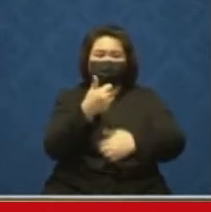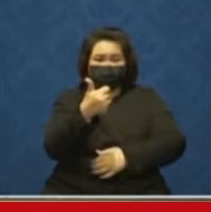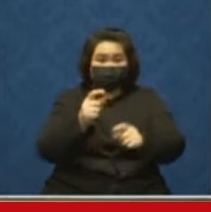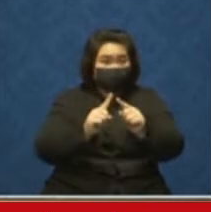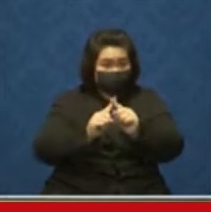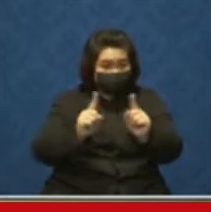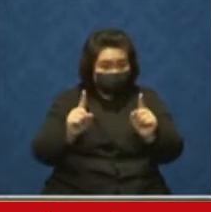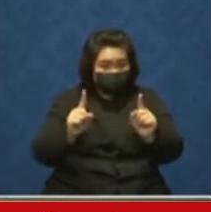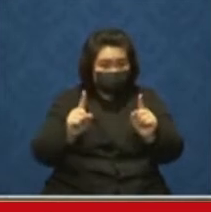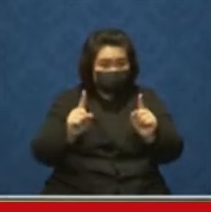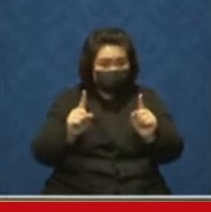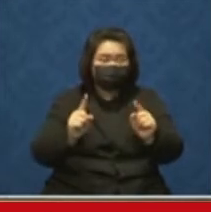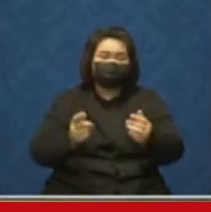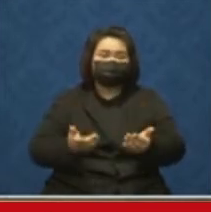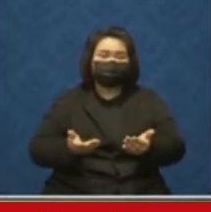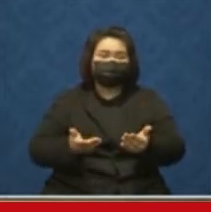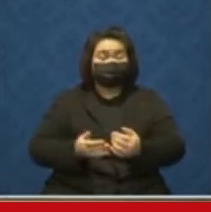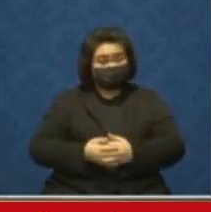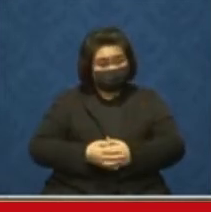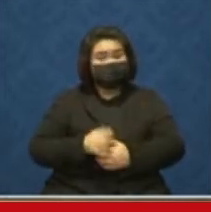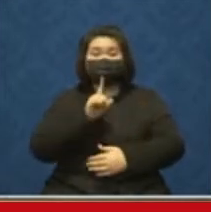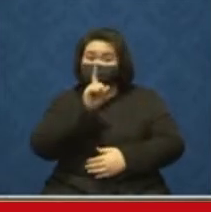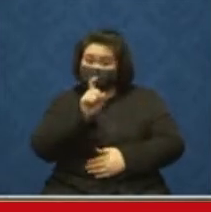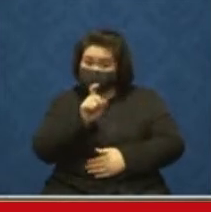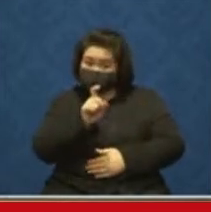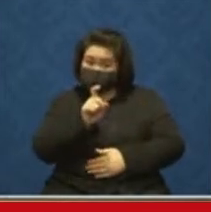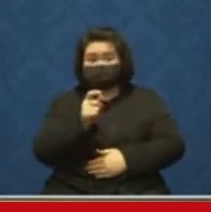แต่ท่านพระธานครับ.มนจะเหะสมหรอไม่?